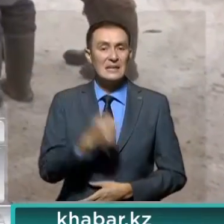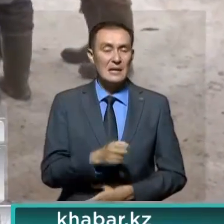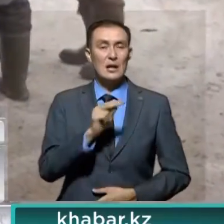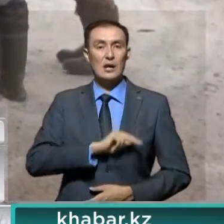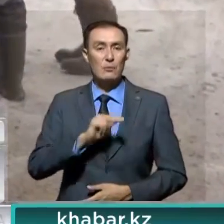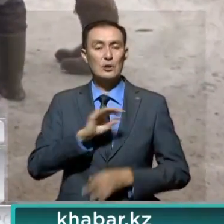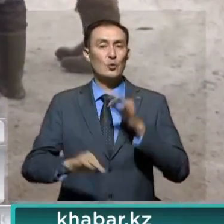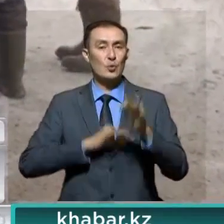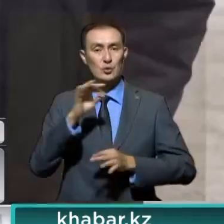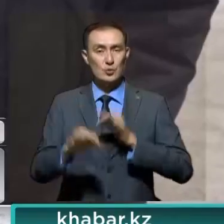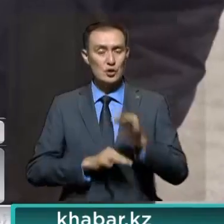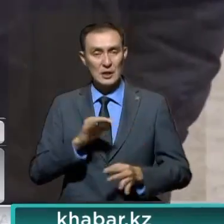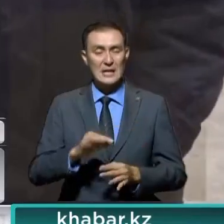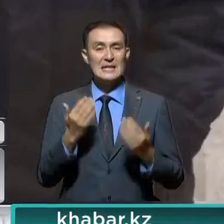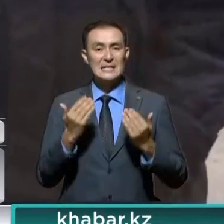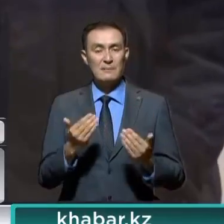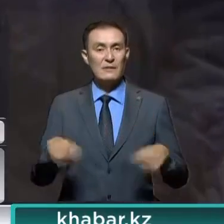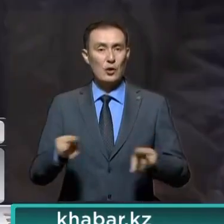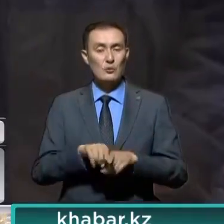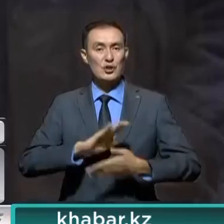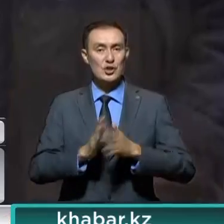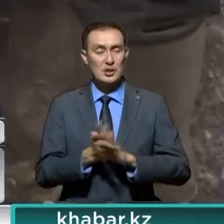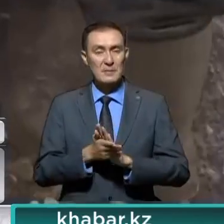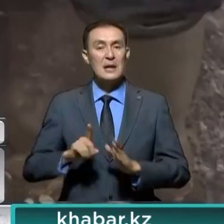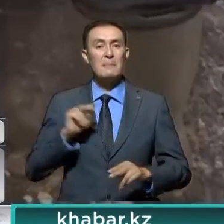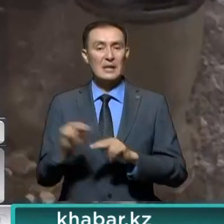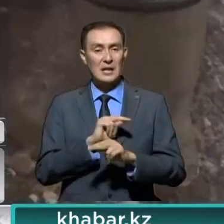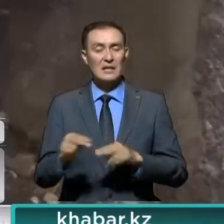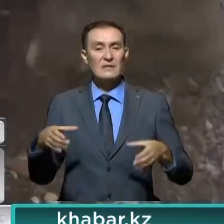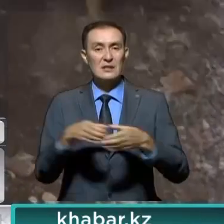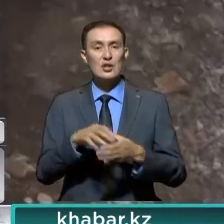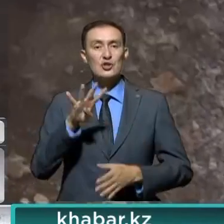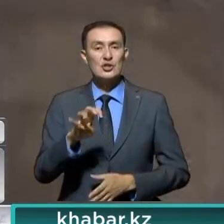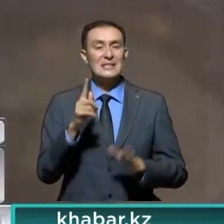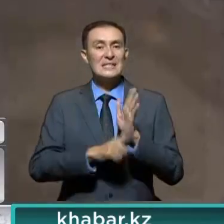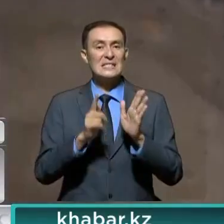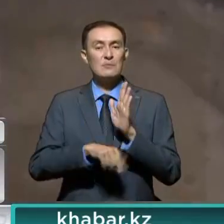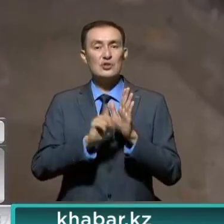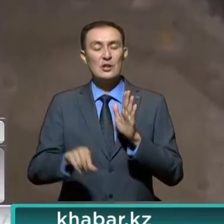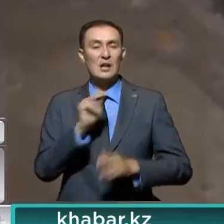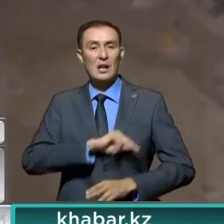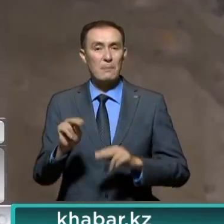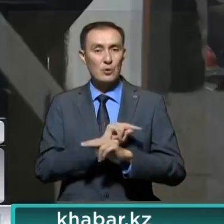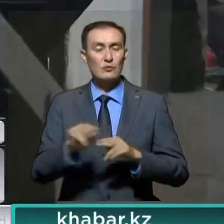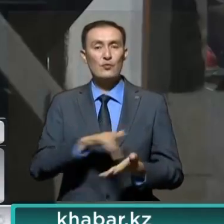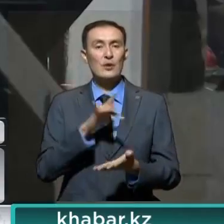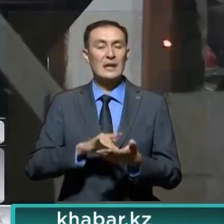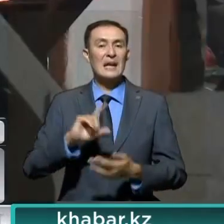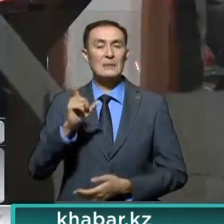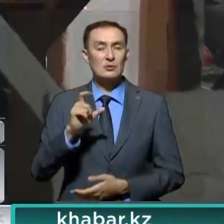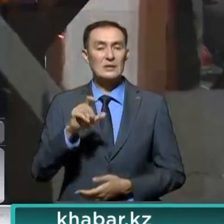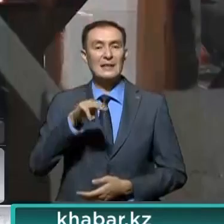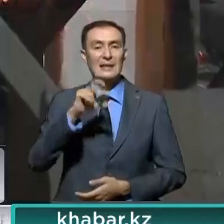работали круглосуточно. Теперь в таком же режиме бригады в составе 470 человек работают на Экибастузской